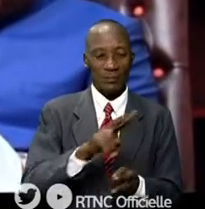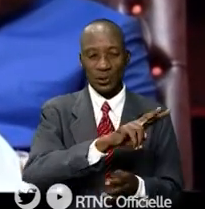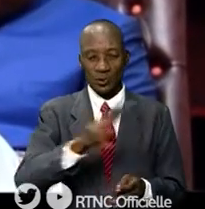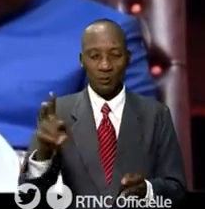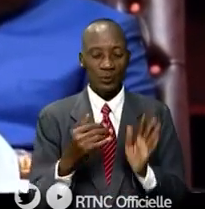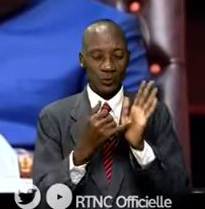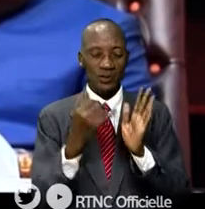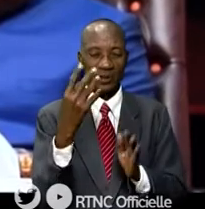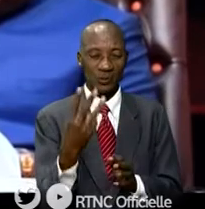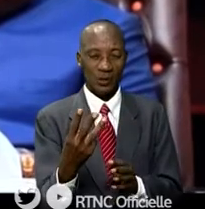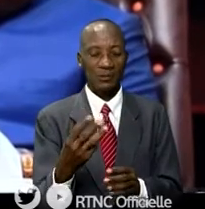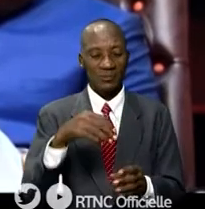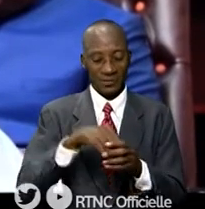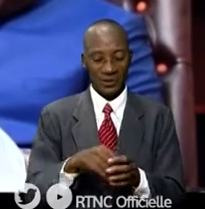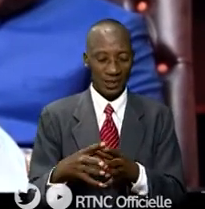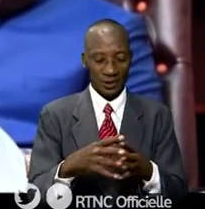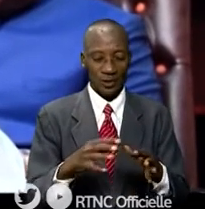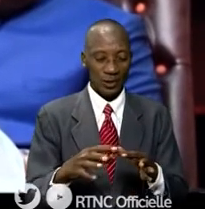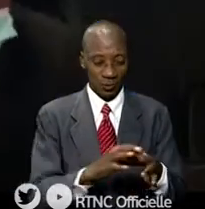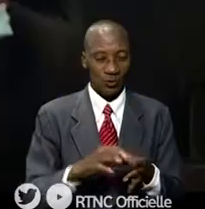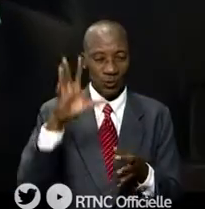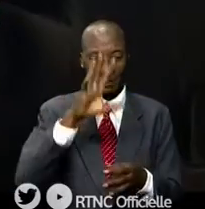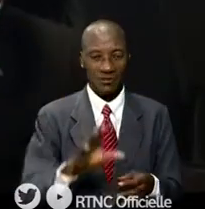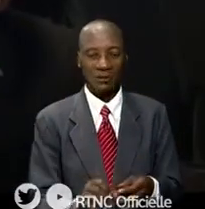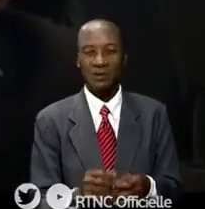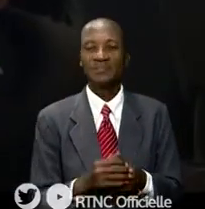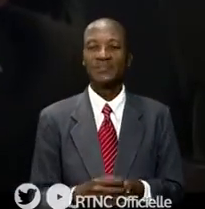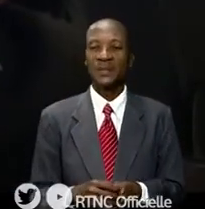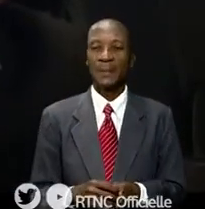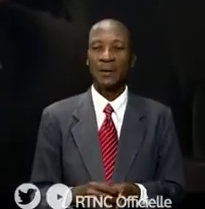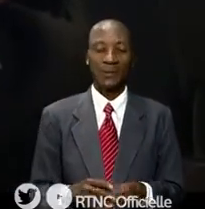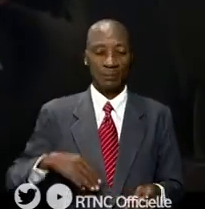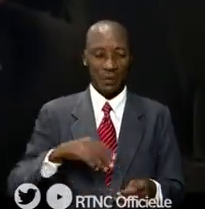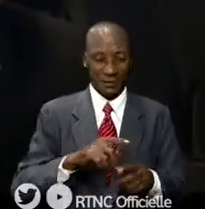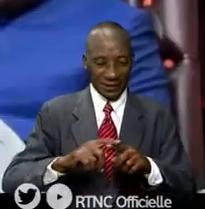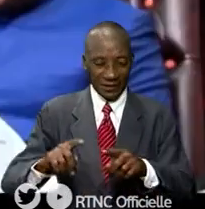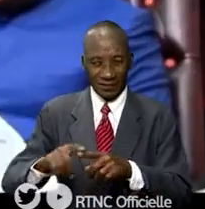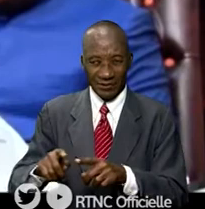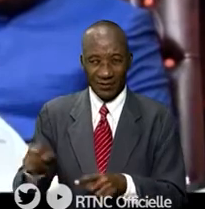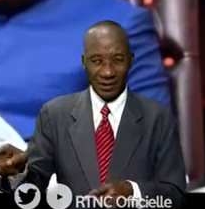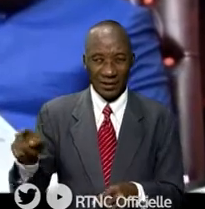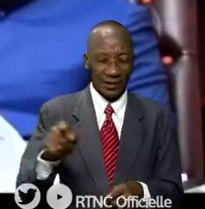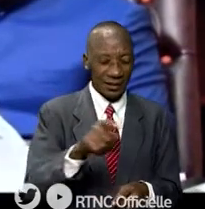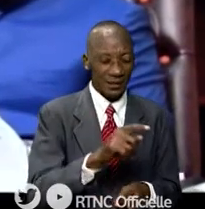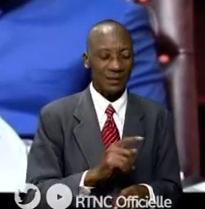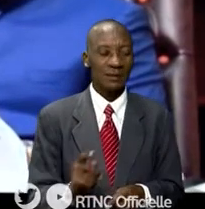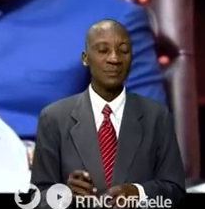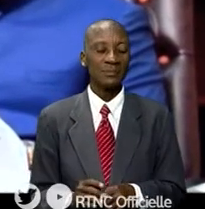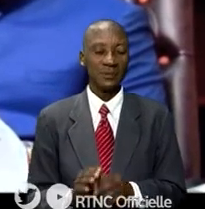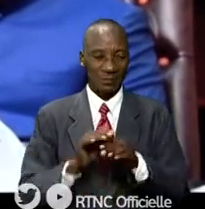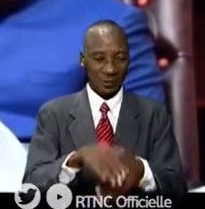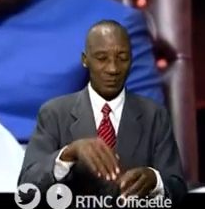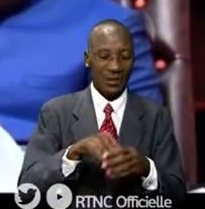2063 de l'Union africaine et ses différentes composantes font également partie du